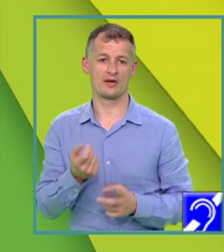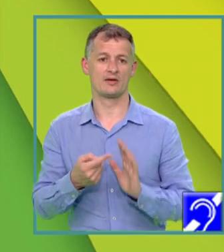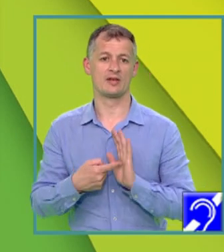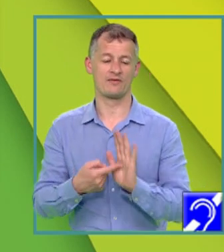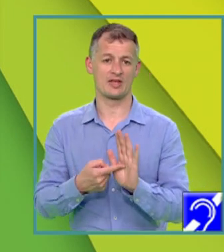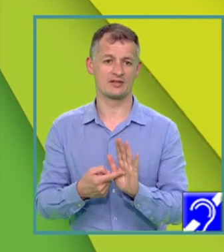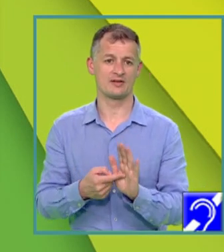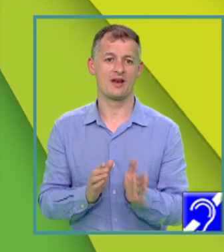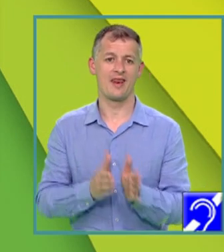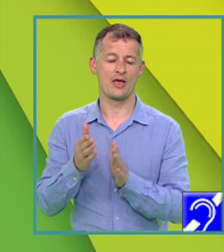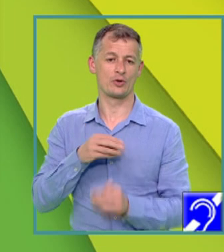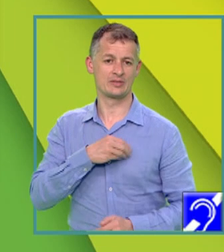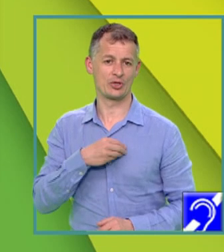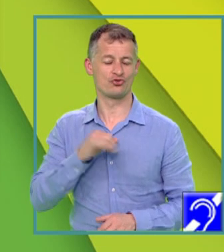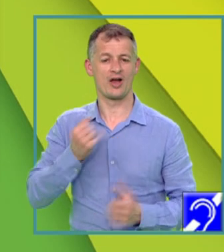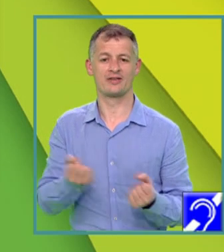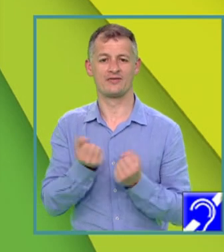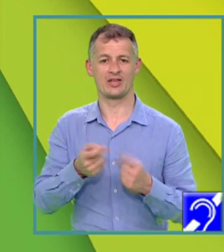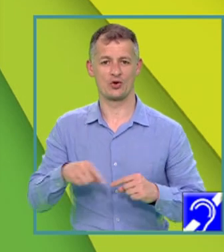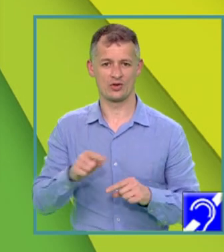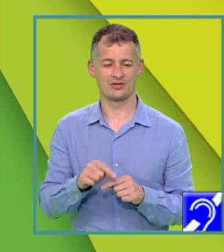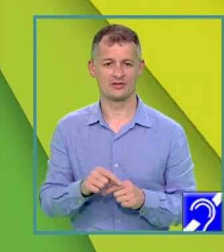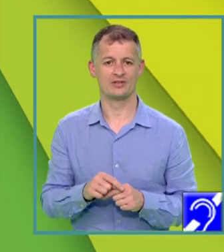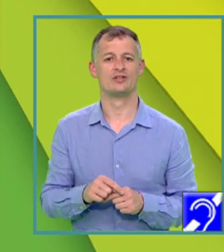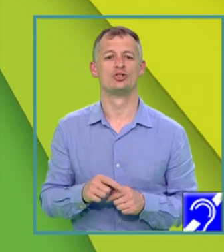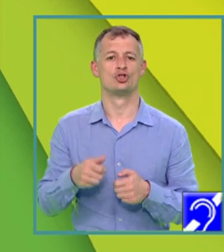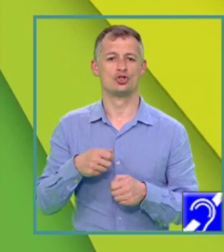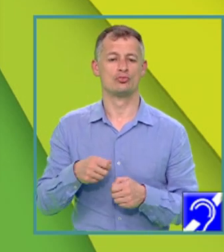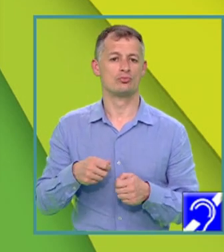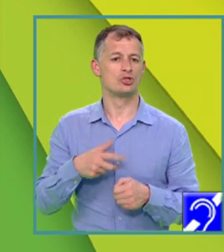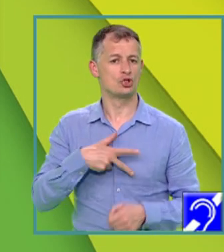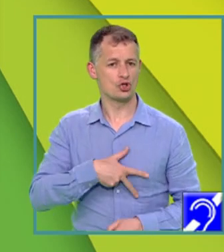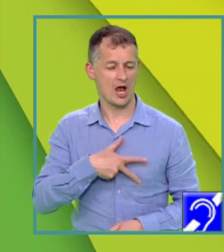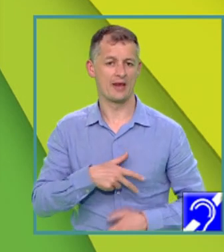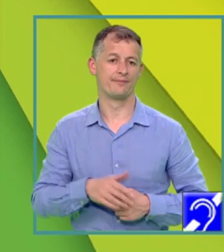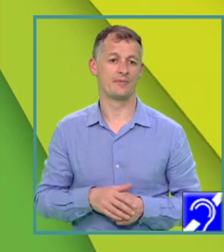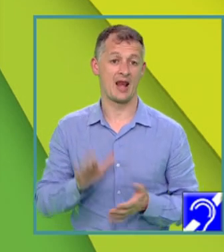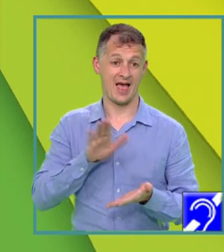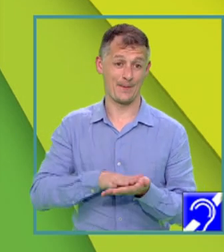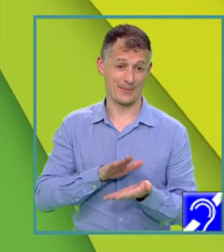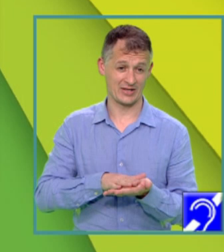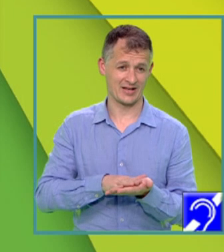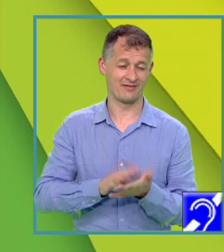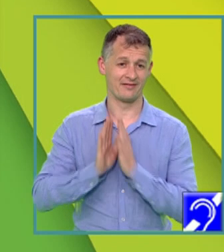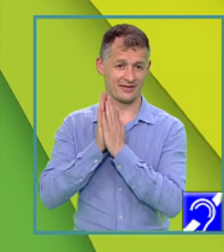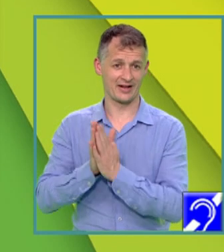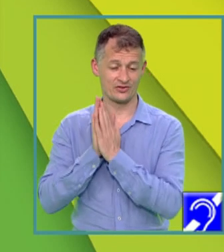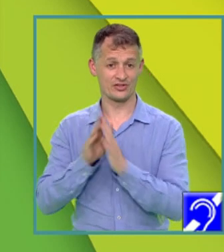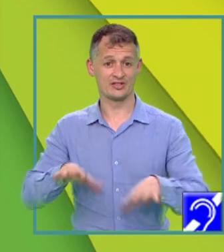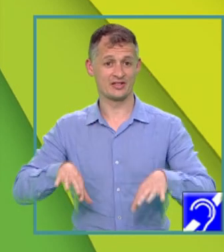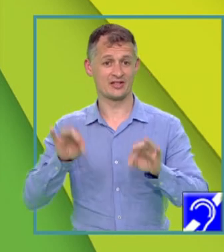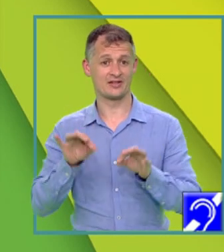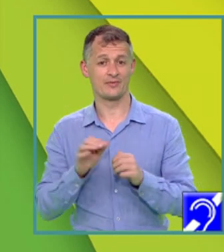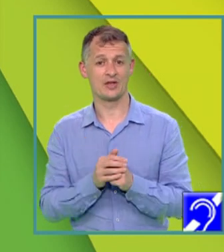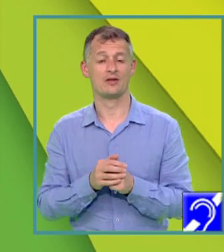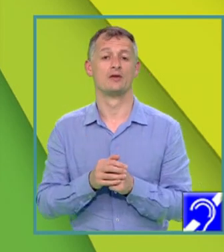spirituală și totodată activitatea noastră la nivel social. La baza religiei identificăm sacrul și